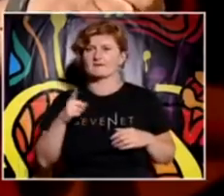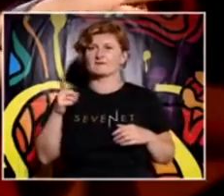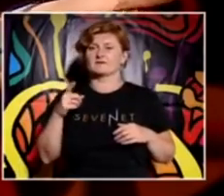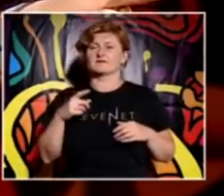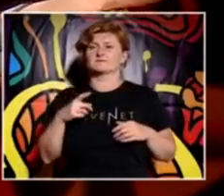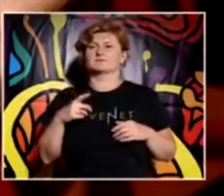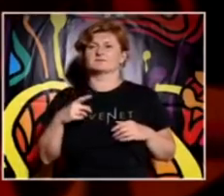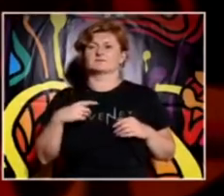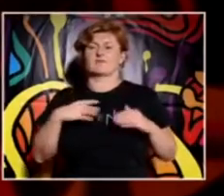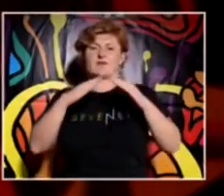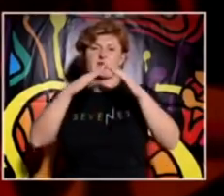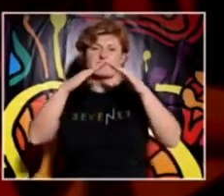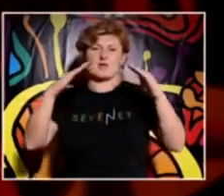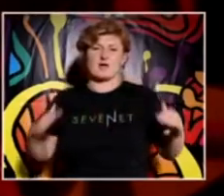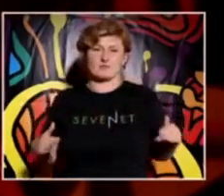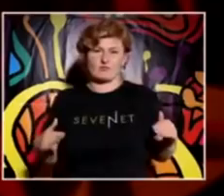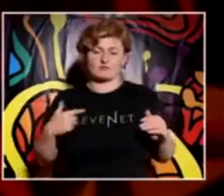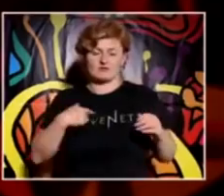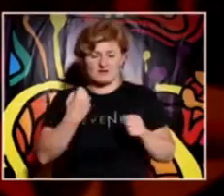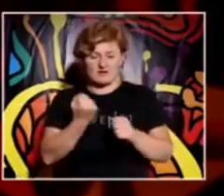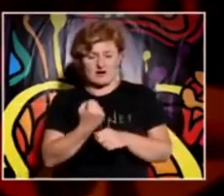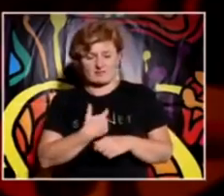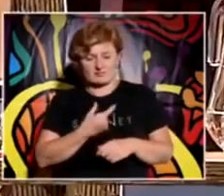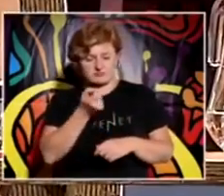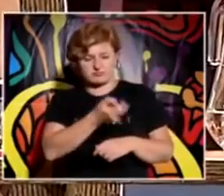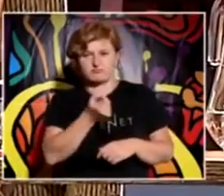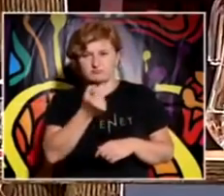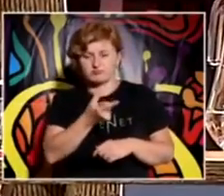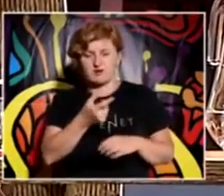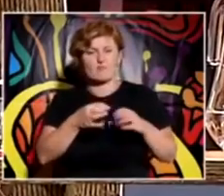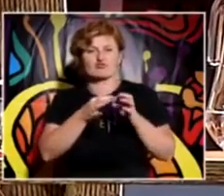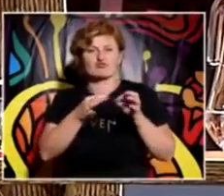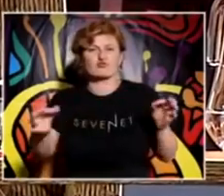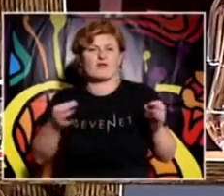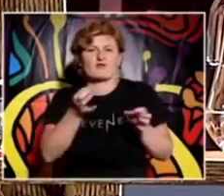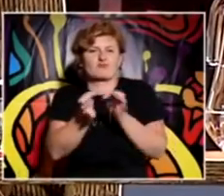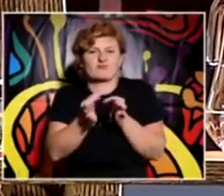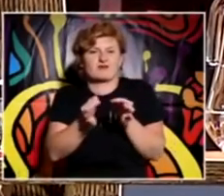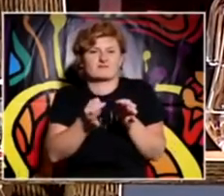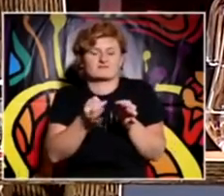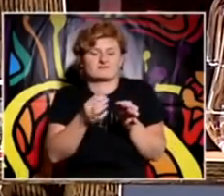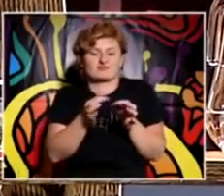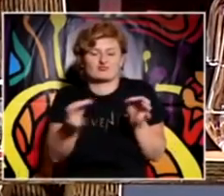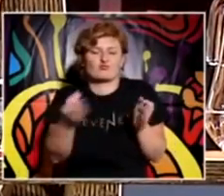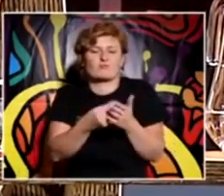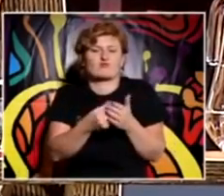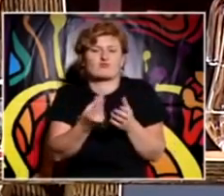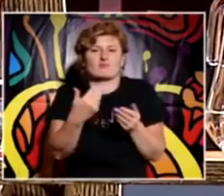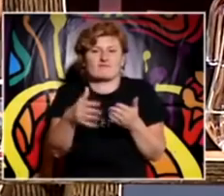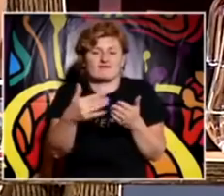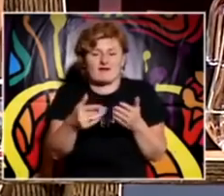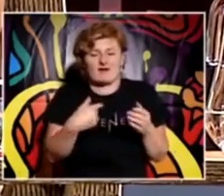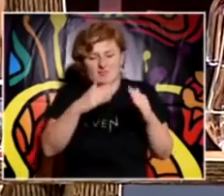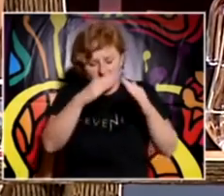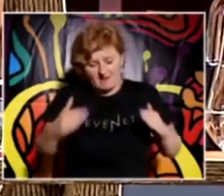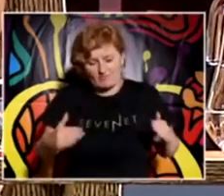ci nie odlatywiał, zamiast przywiązać go po prostu sznurkiem kupionym w sklepie, prawda? Tak już było. Jakaś oszczędność. Tak było. Znaczy tak, myślę, że w każdym kraju